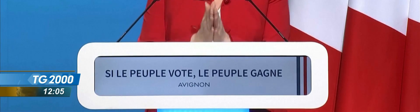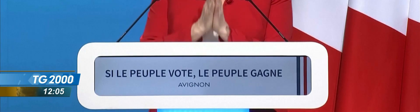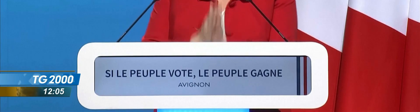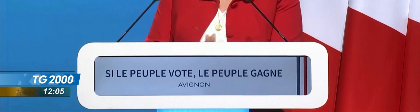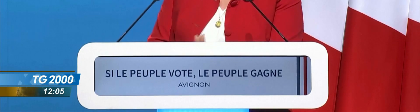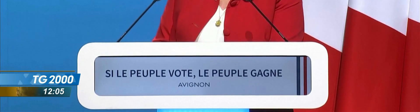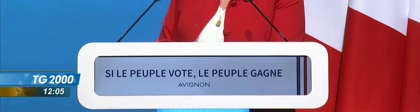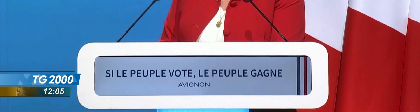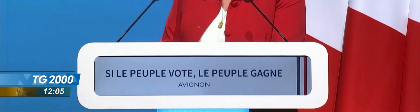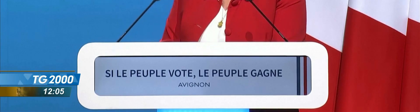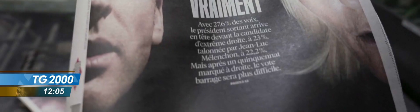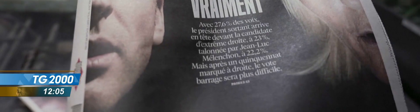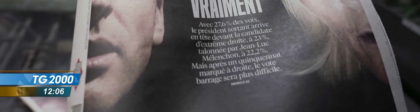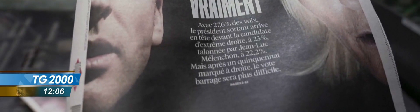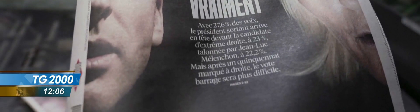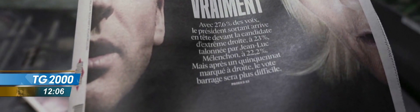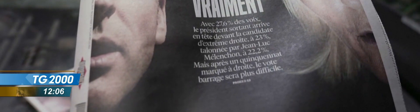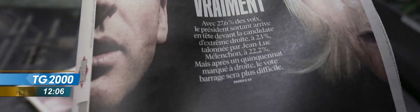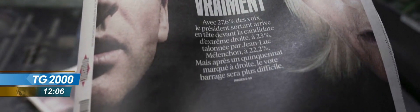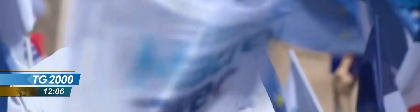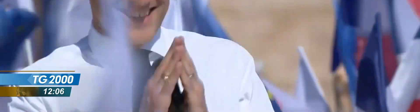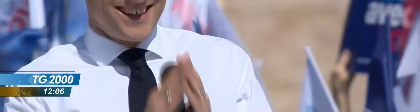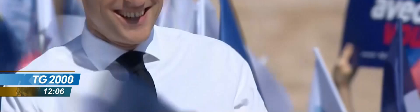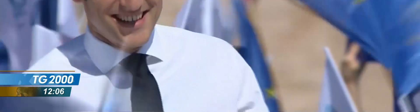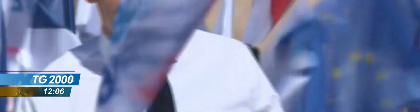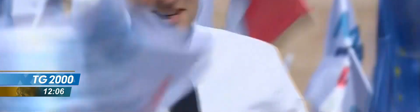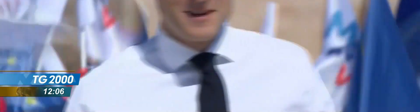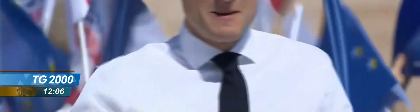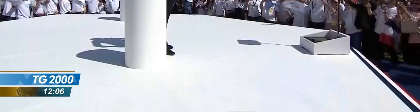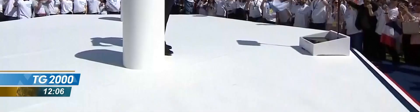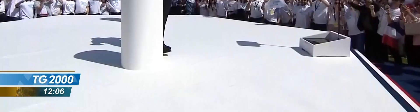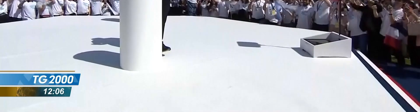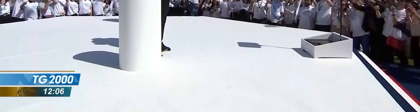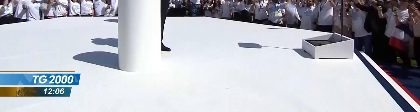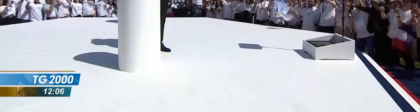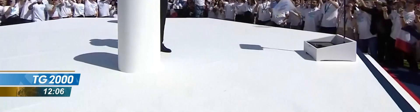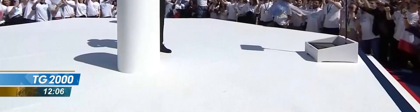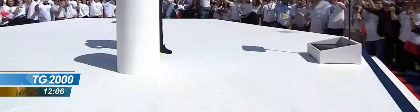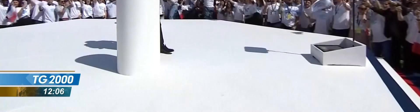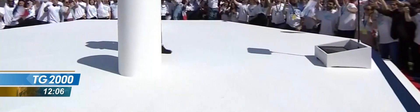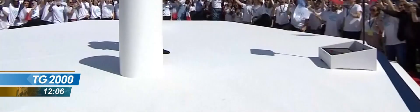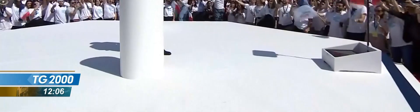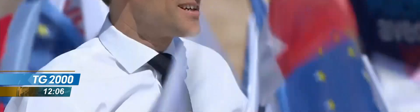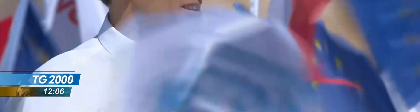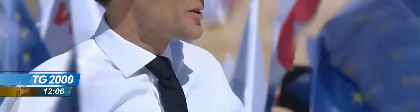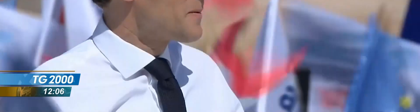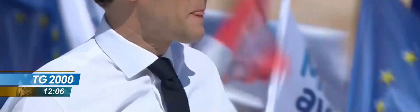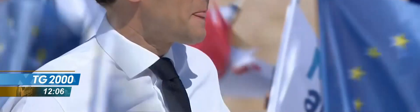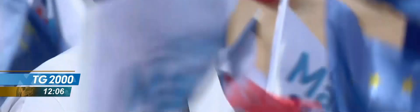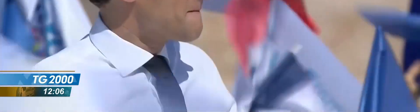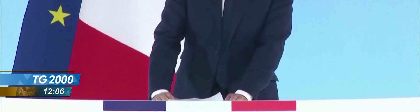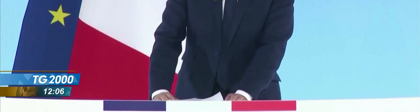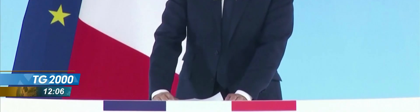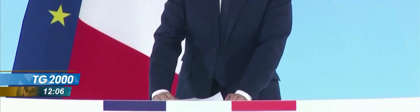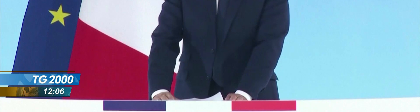come cinque anni fa i sondaggi in vista del ballottaggio di domenica danno favorito macron con il 56 per cento contro marine le